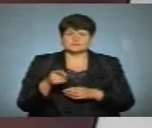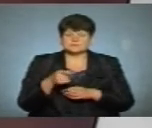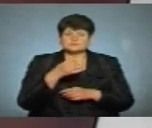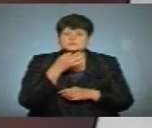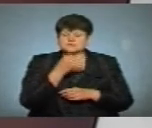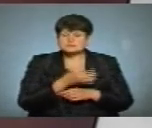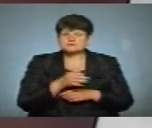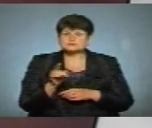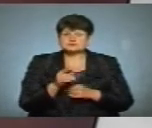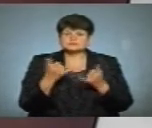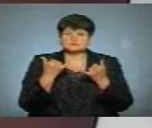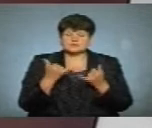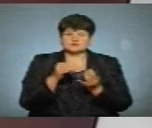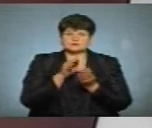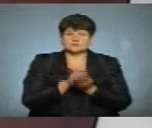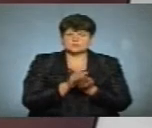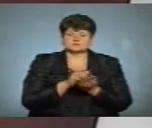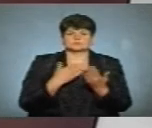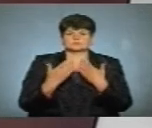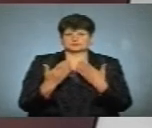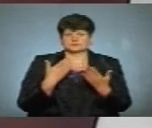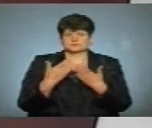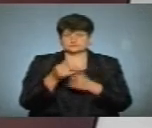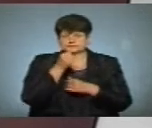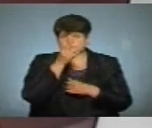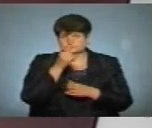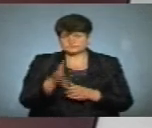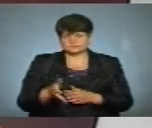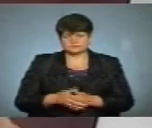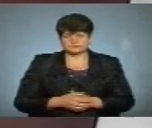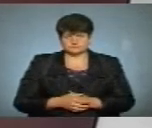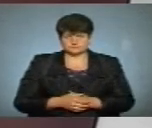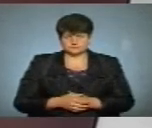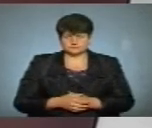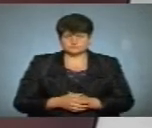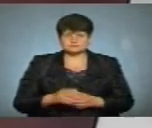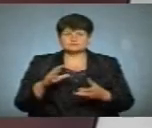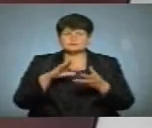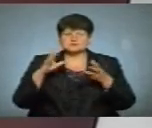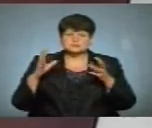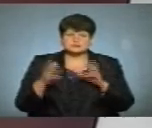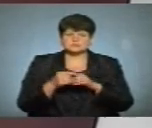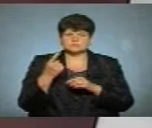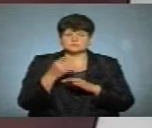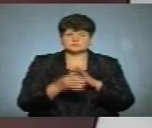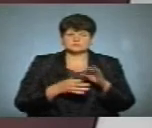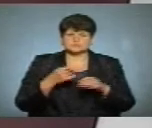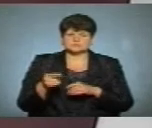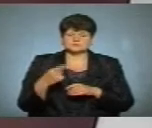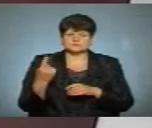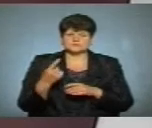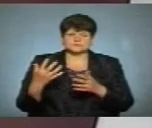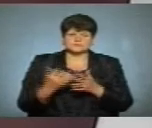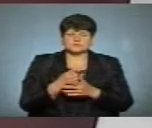сказав, що зараз на похороні і спілкуватися із нами не може. Загалом за добу на Тернопільщині